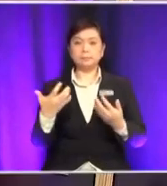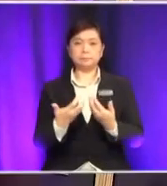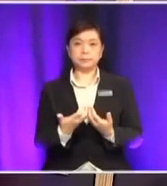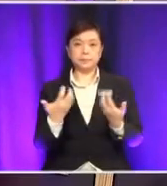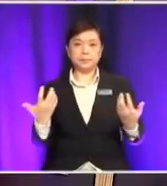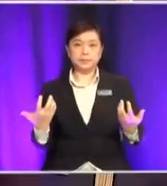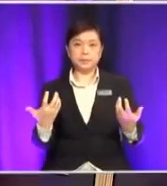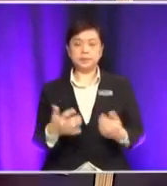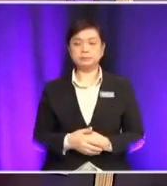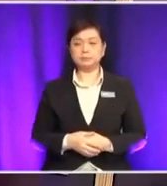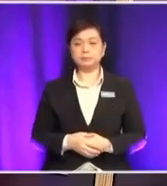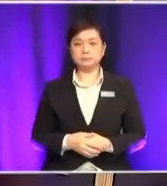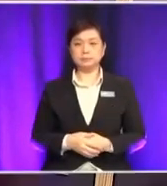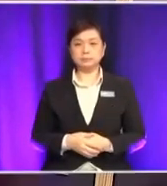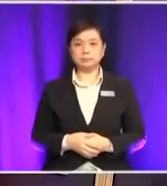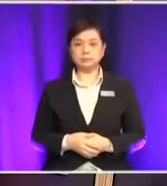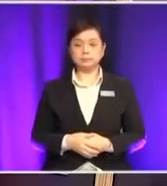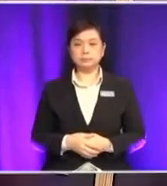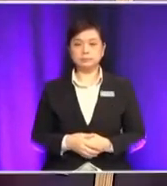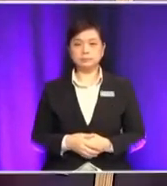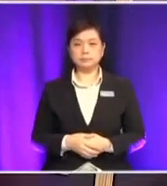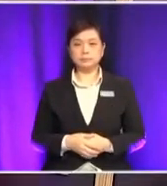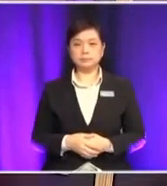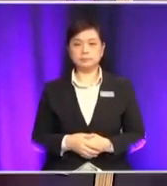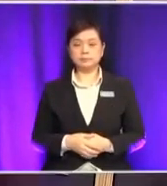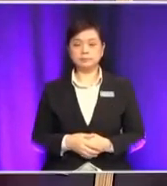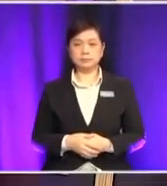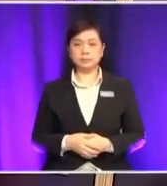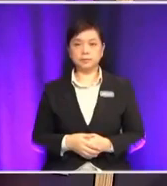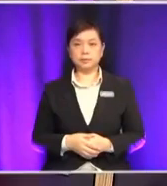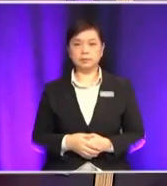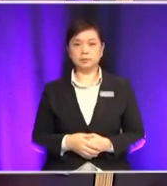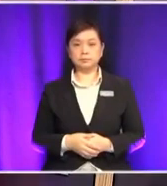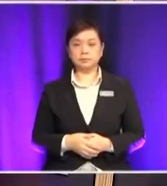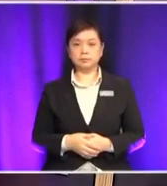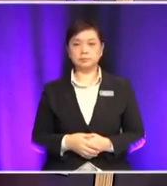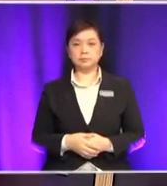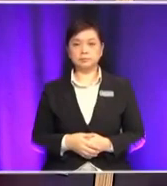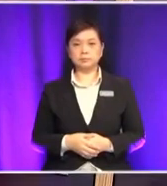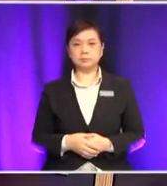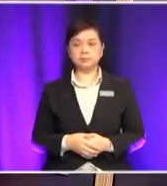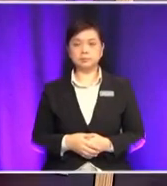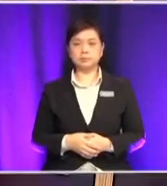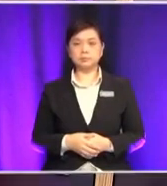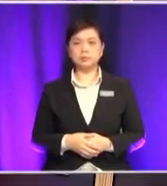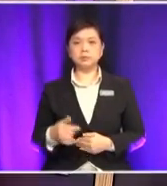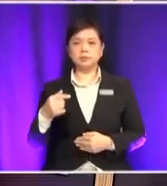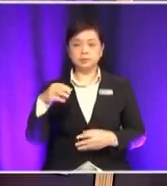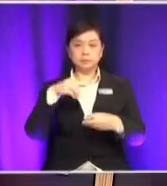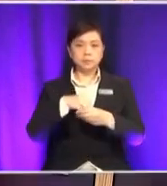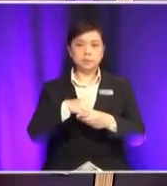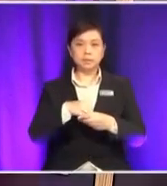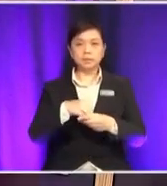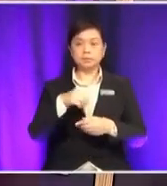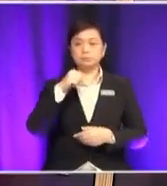eee dia punya Bukan tapi karena paham siapa yang berpisah dalam Mito